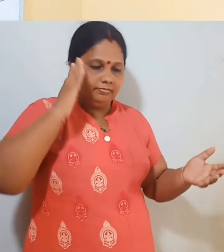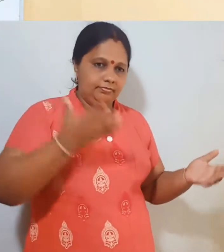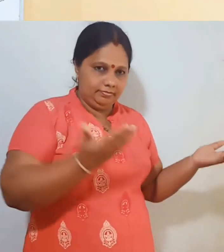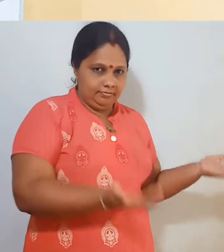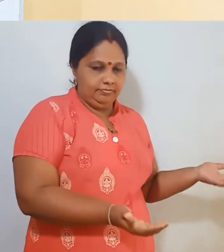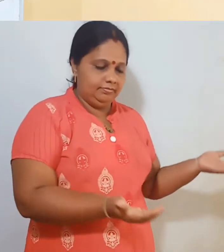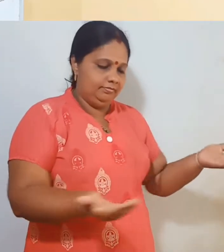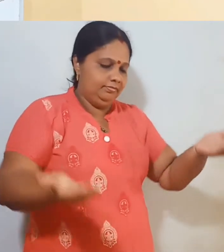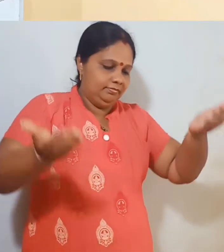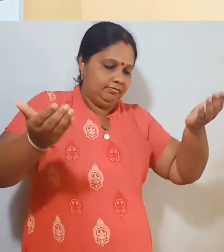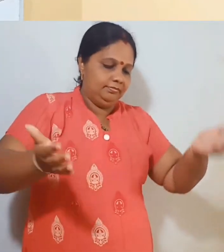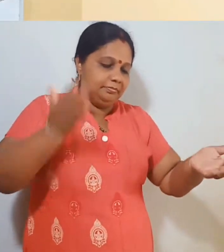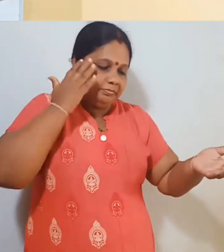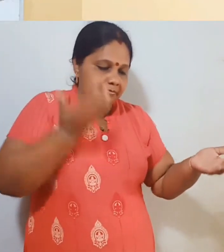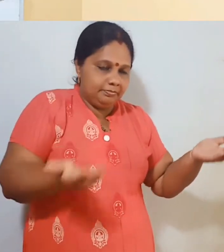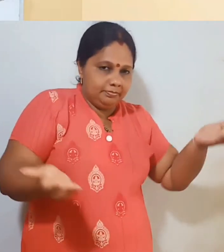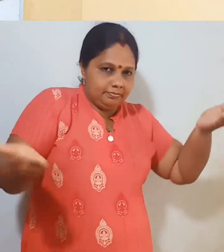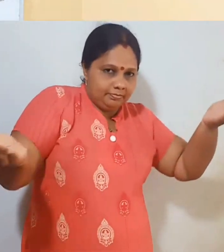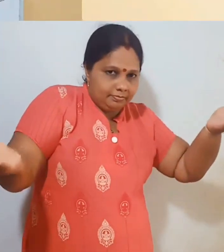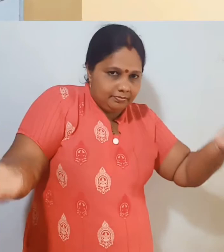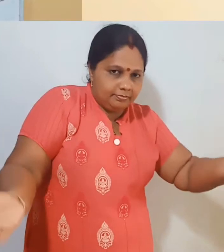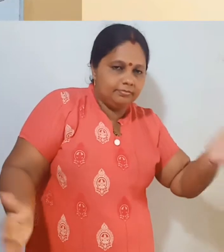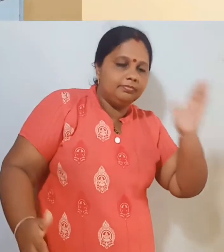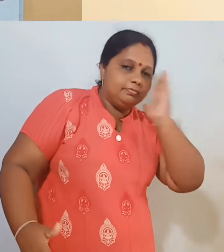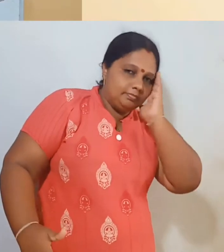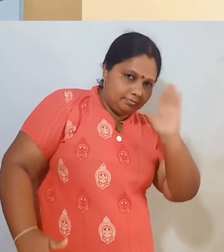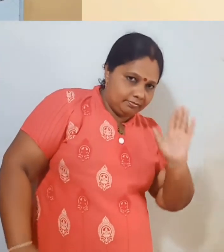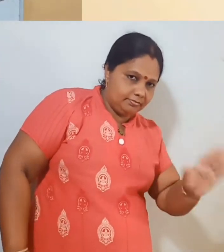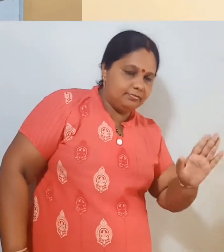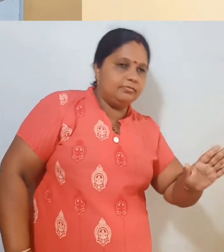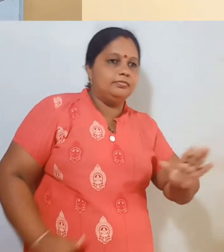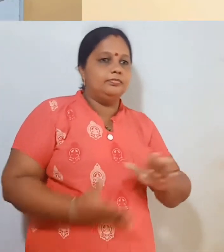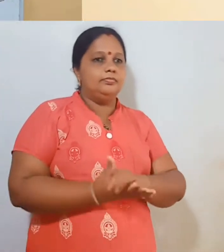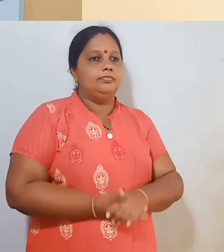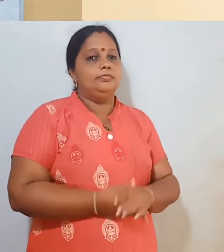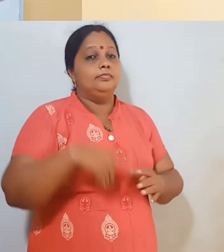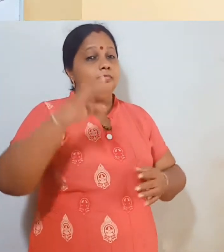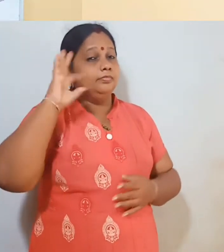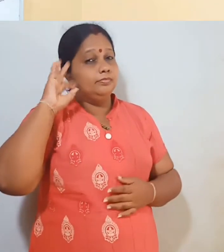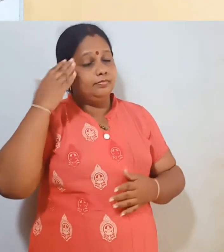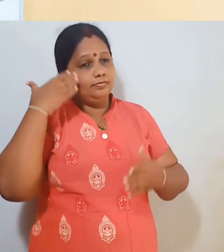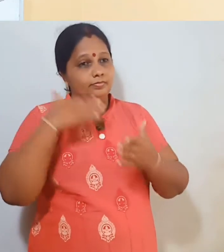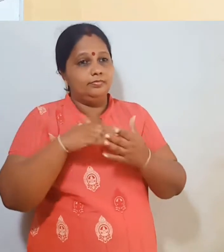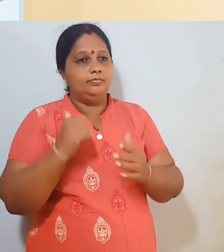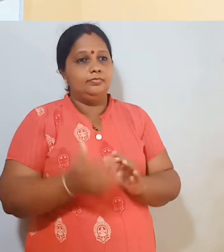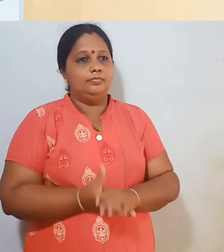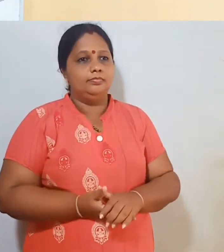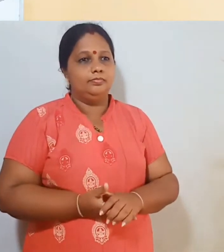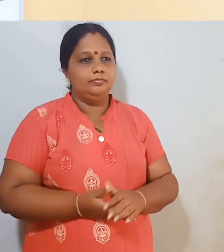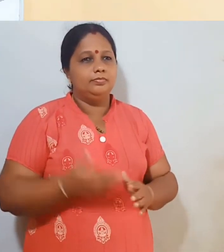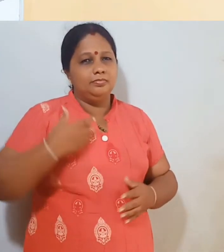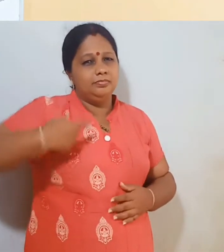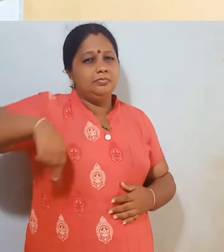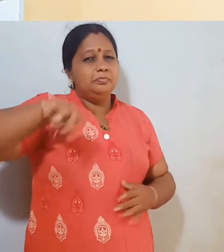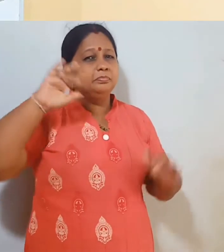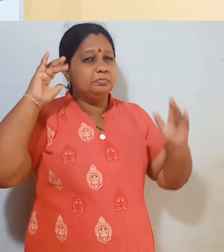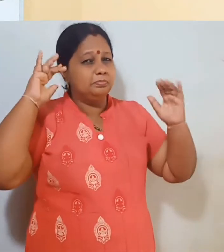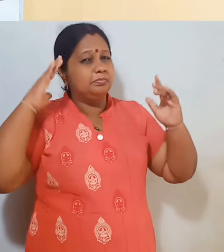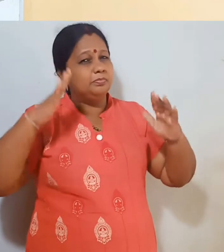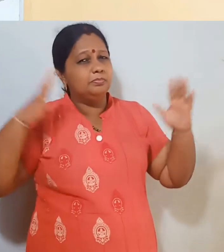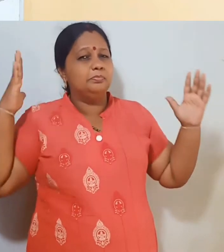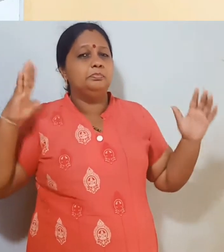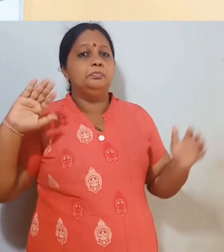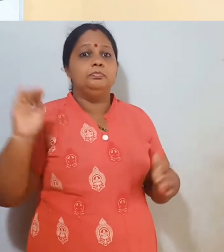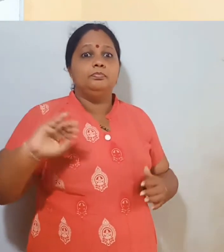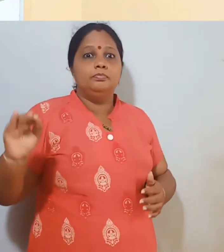வைக்கிறது, நிலத்துல மெதுவாக படுக்க வைக்கிறது. அடுத்து ஒரு மிக முக்கியமான விஷயம், இப்ப நம்ம பகுதியில் எல்லாம் மழை காலம் கூடியிருக்கு, பாம்பு